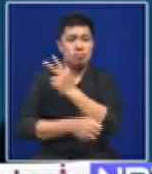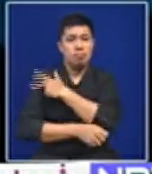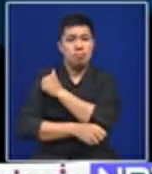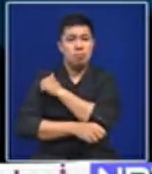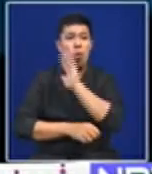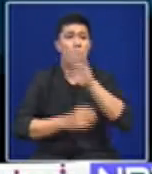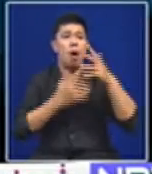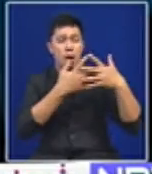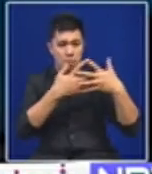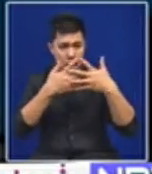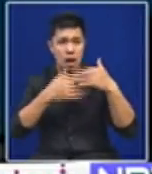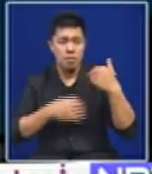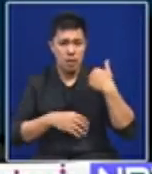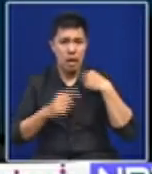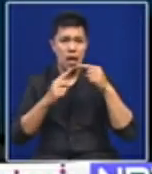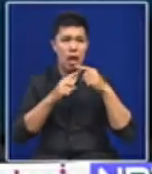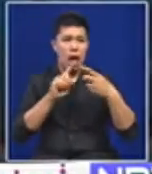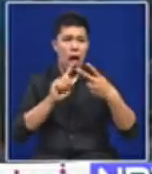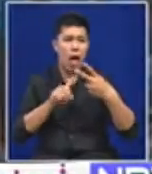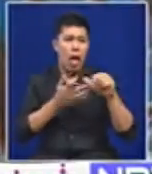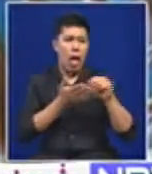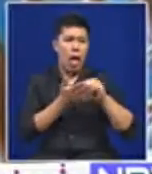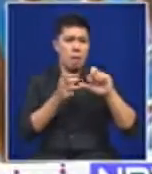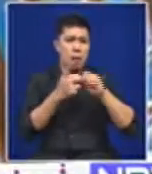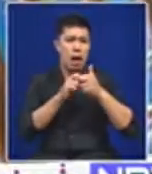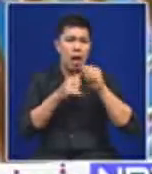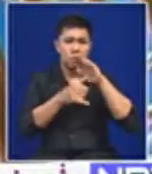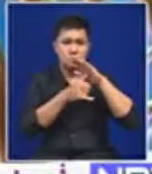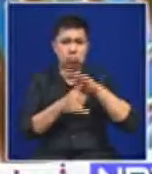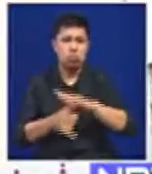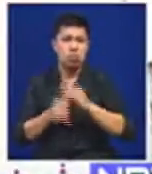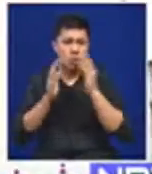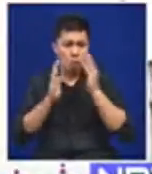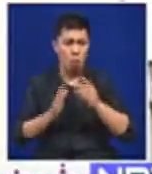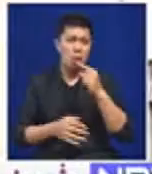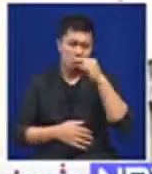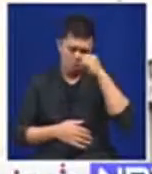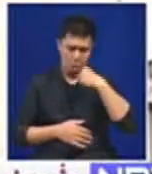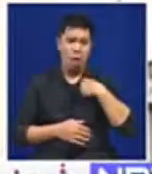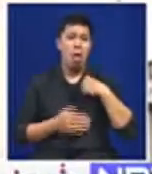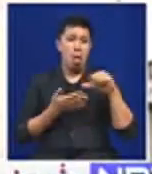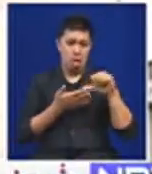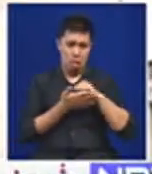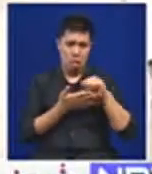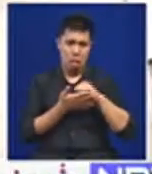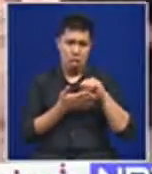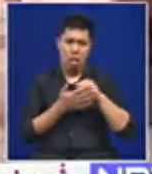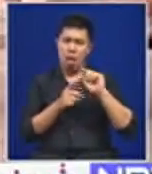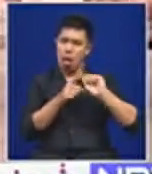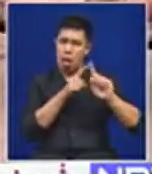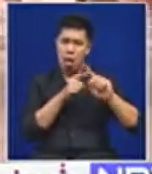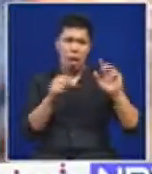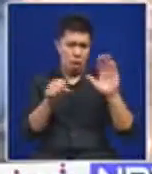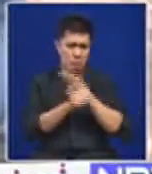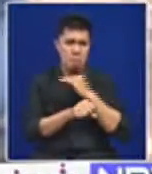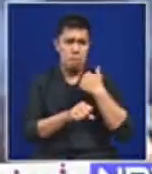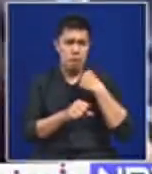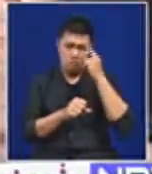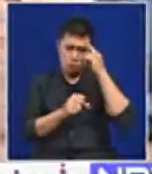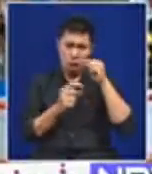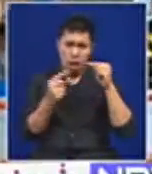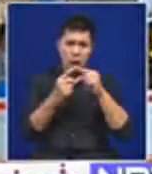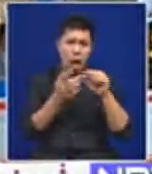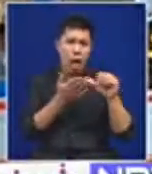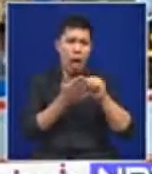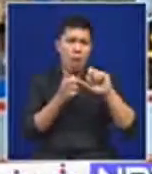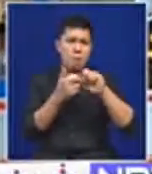สหรัฐขณะที่การแก้ปัญหาการค้ามนุษย์ไทยยืนยันเดินหน้าปฏิรูปการค้ามนุษย์ทั้งระบบทั้งอย่างมุ่งมั่นแก้ปัญหาการทำประมงผิด